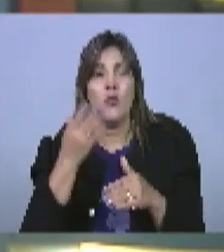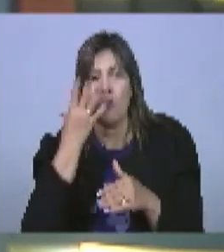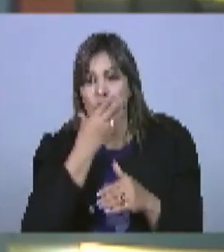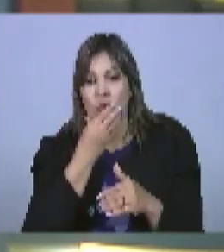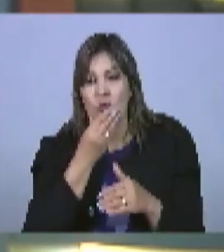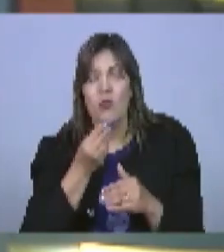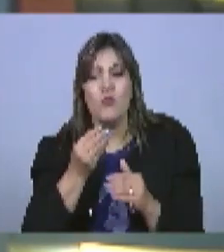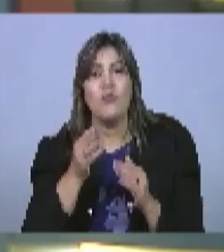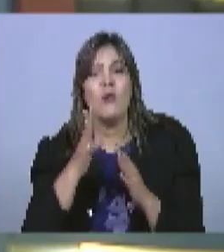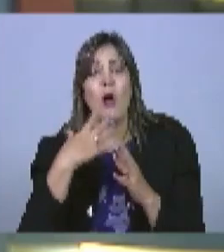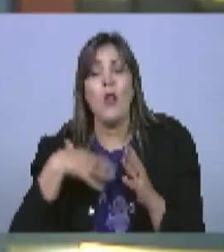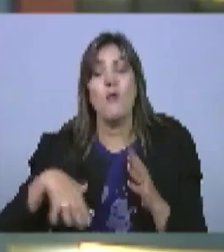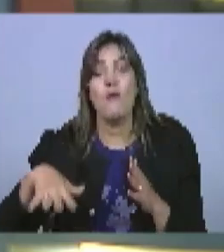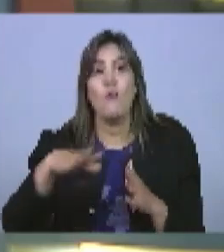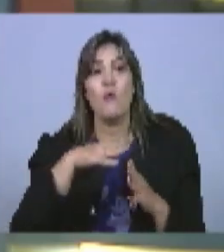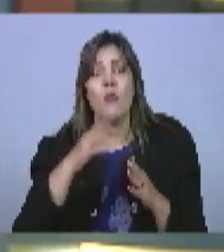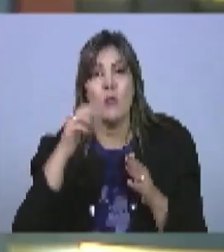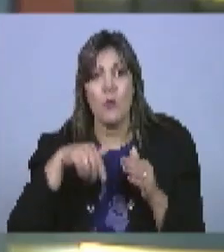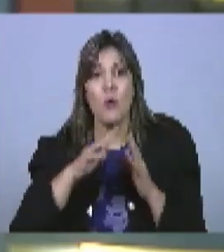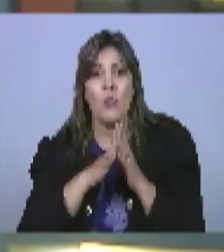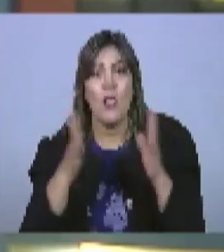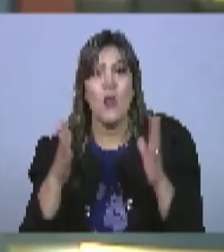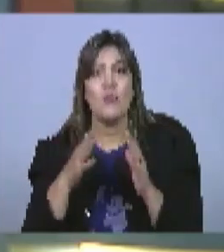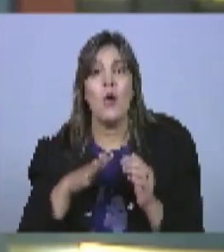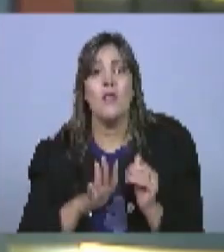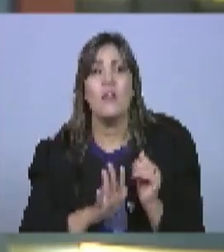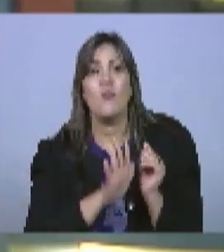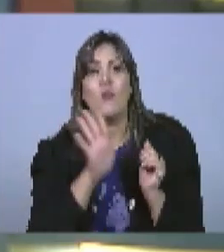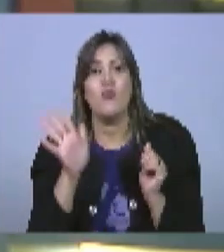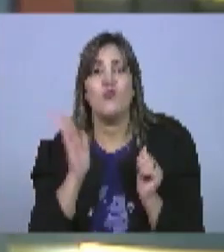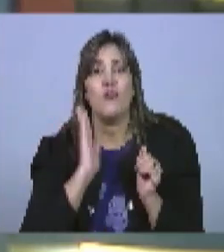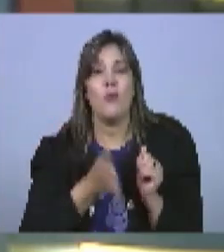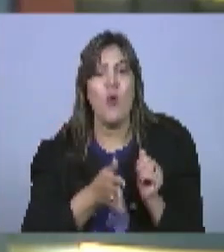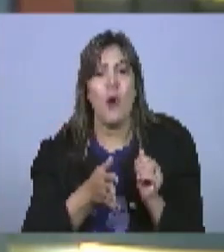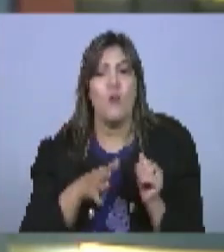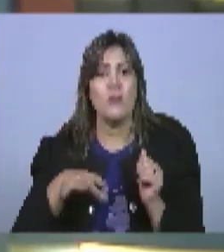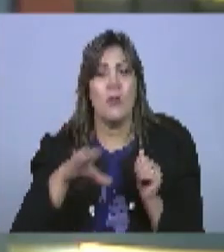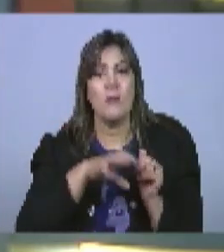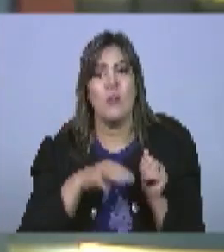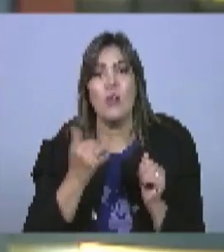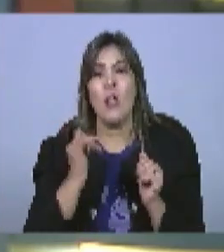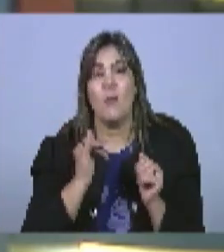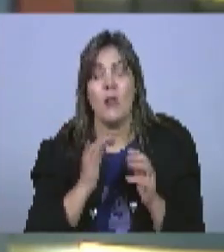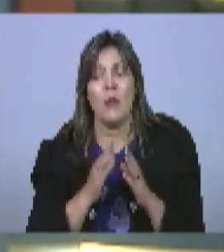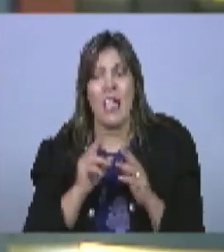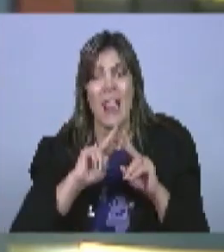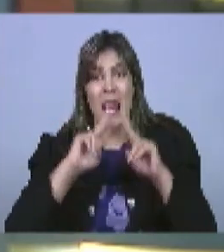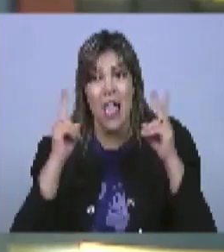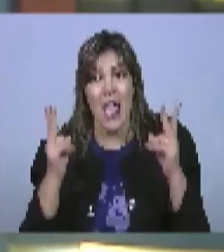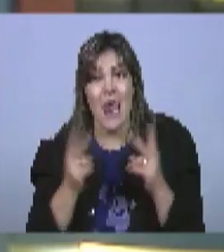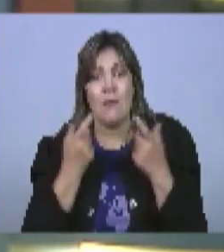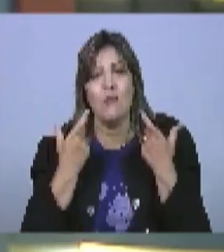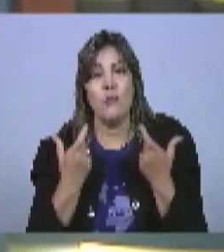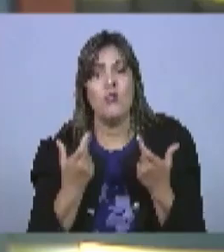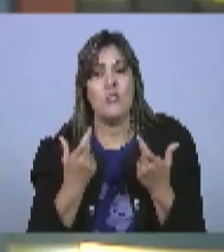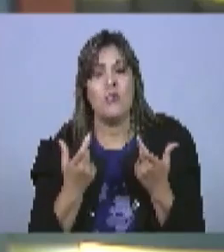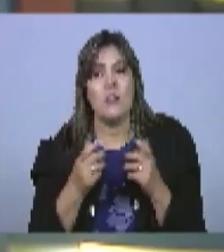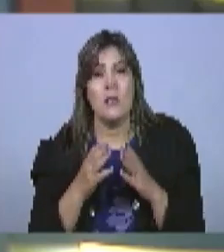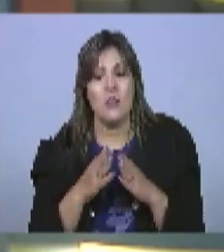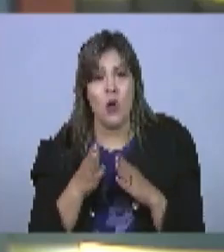الاوسع لما يحدث داخل منطقه الشرق الاوسط طبعا العالم عمال بينتظر